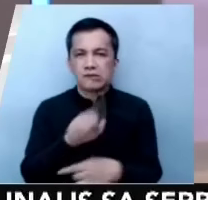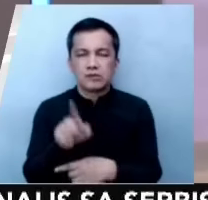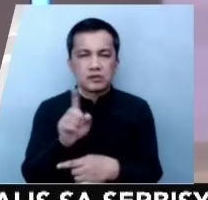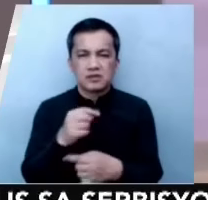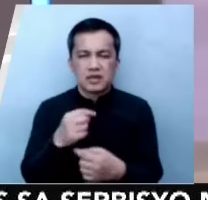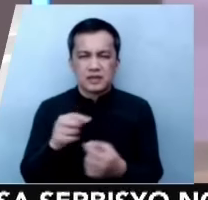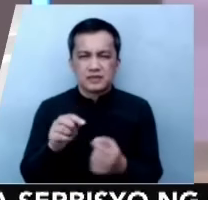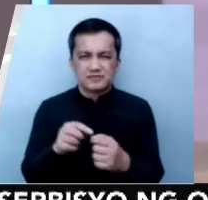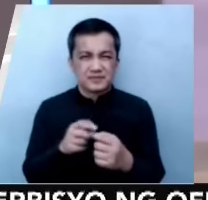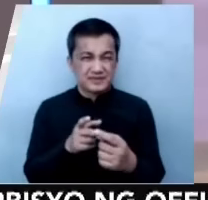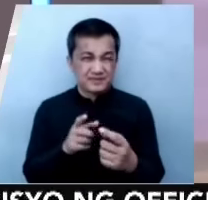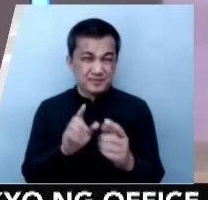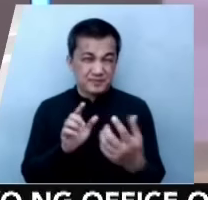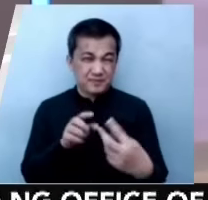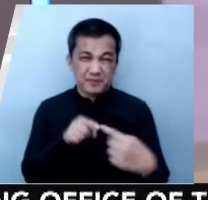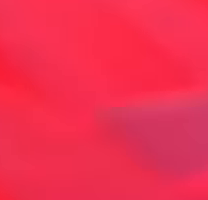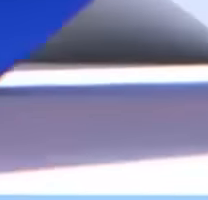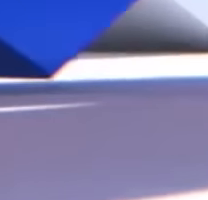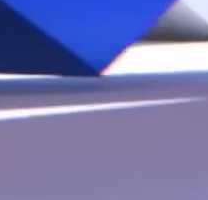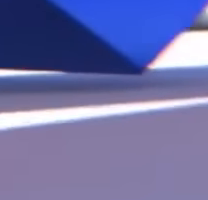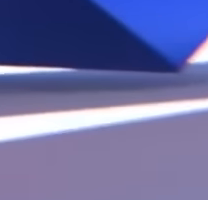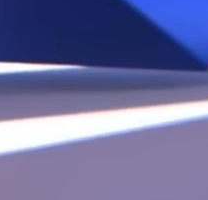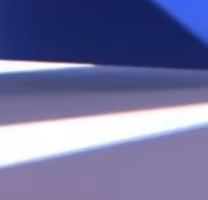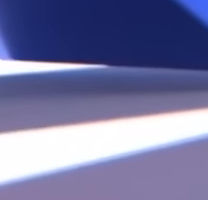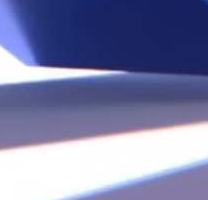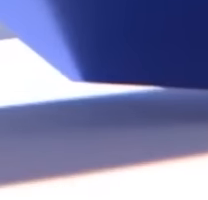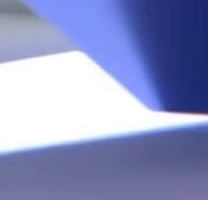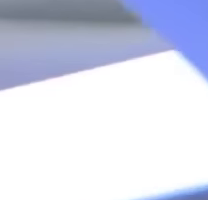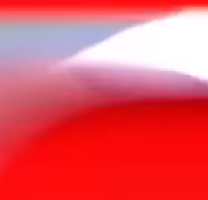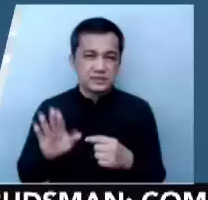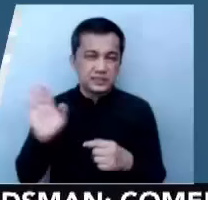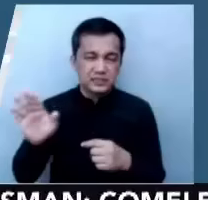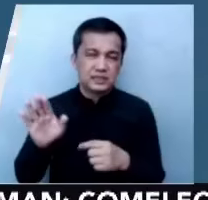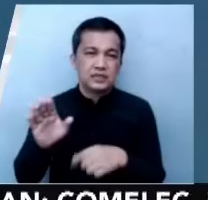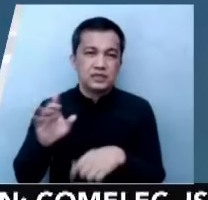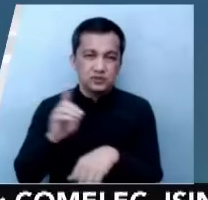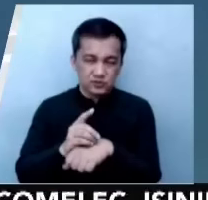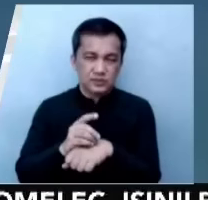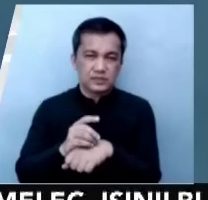tungkulin. Nakatutok si Chino Gaston.